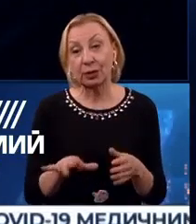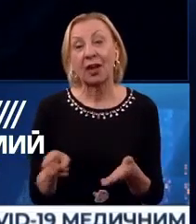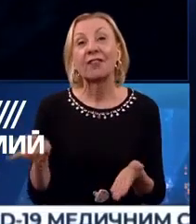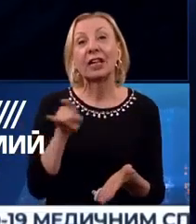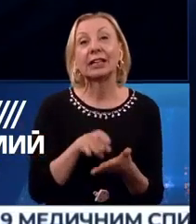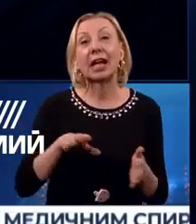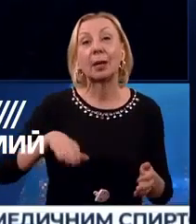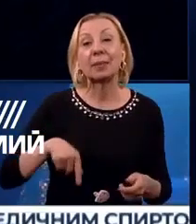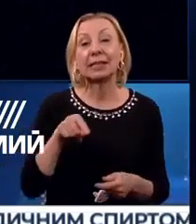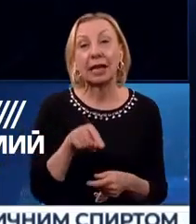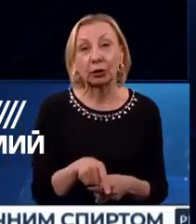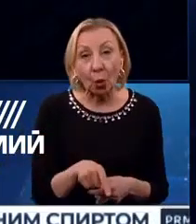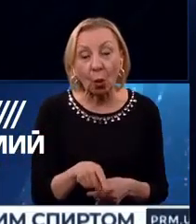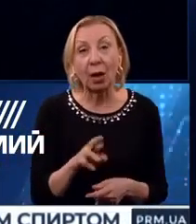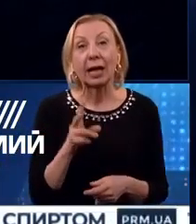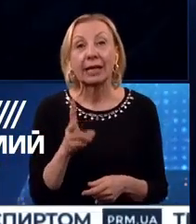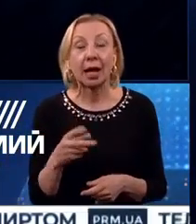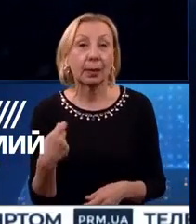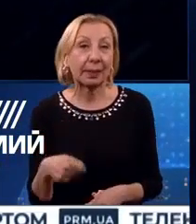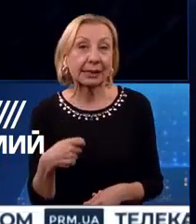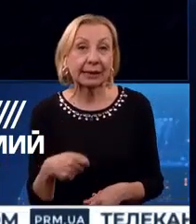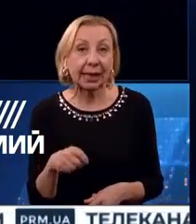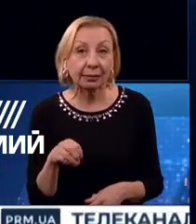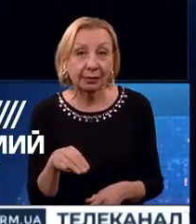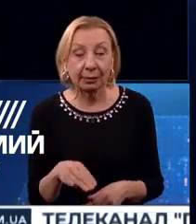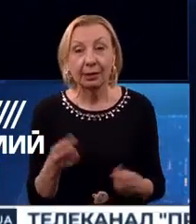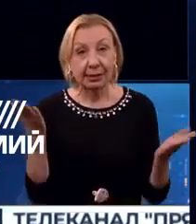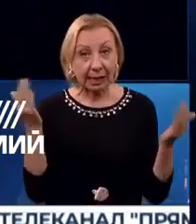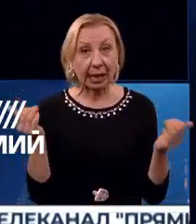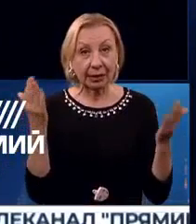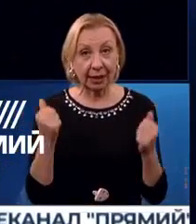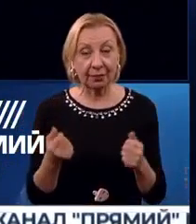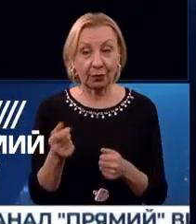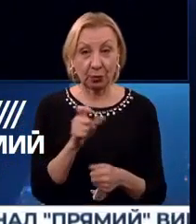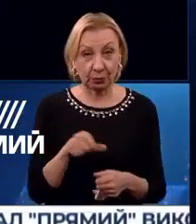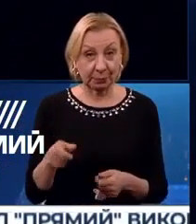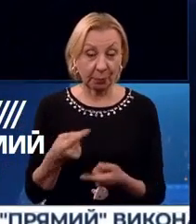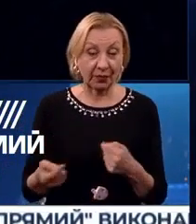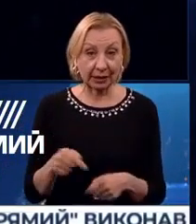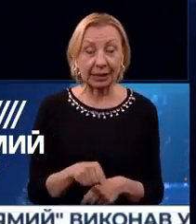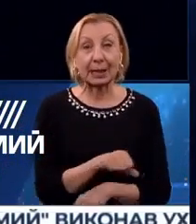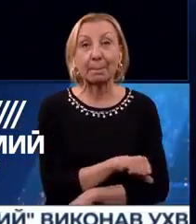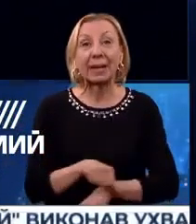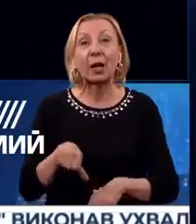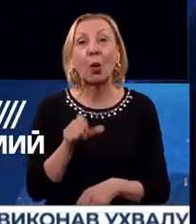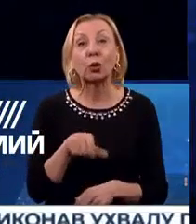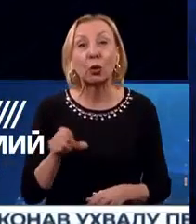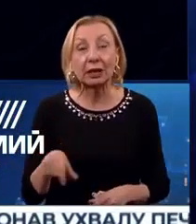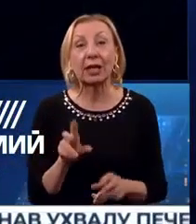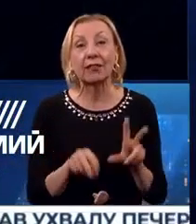як президент закликав громадян України повертатися додому. Відтак, прикордонники вважають, що тепер,